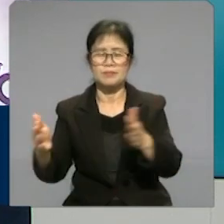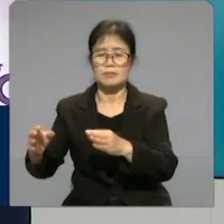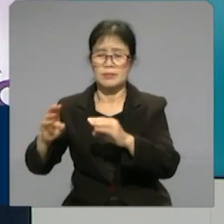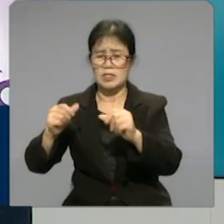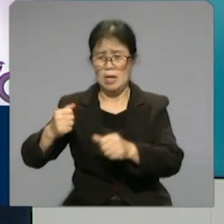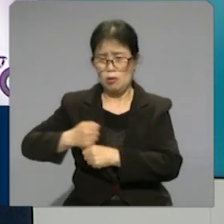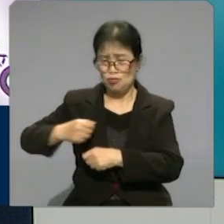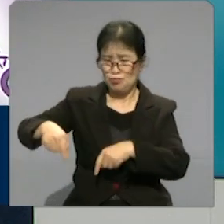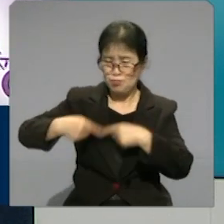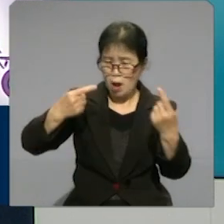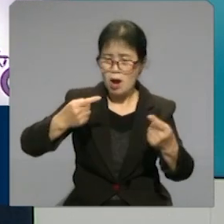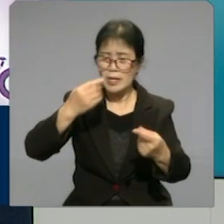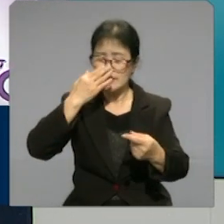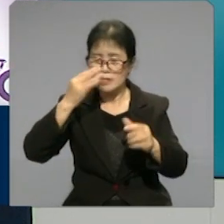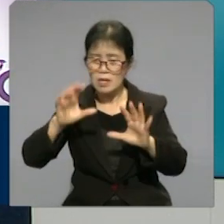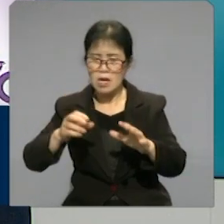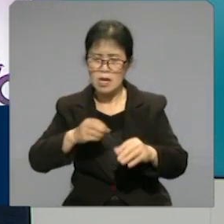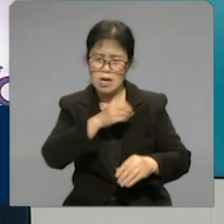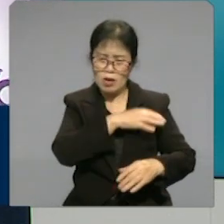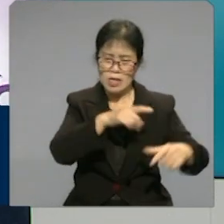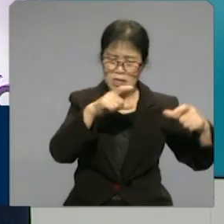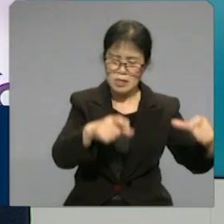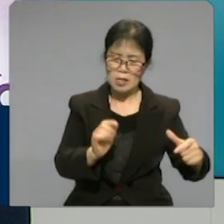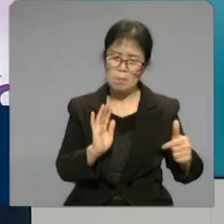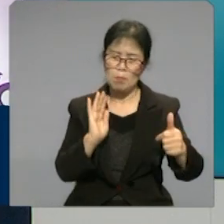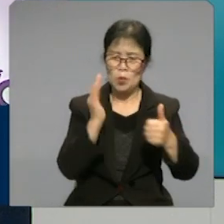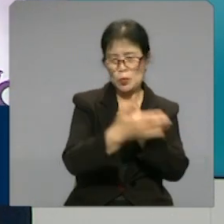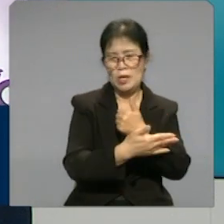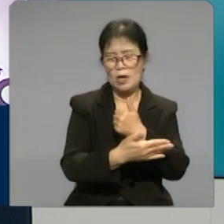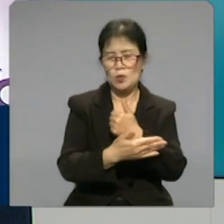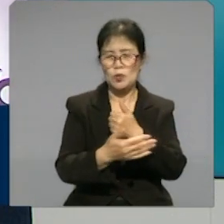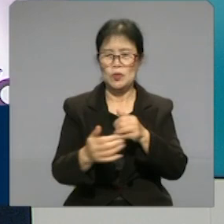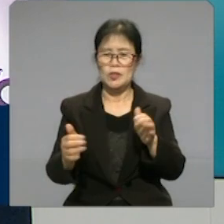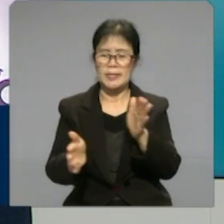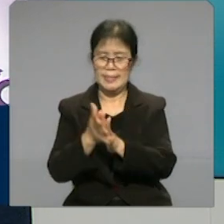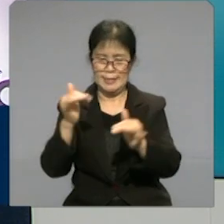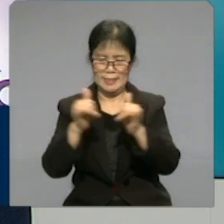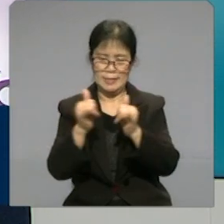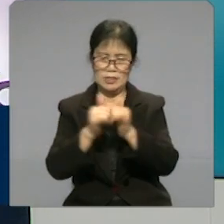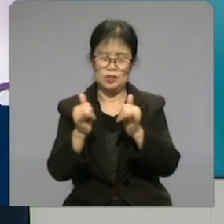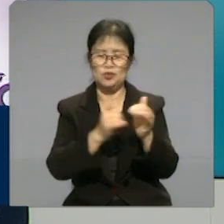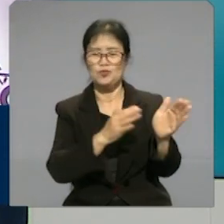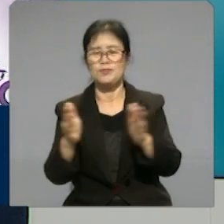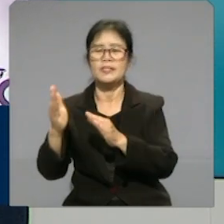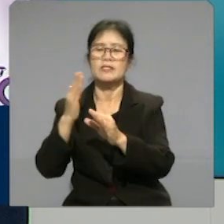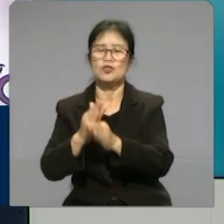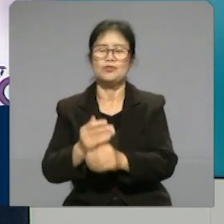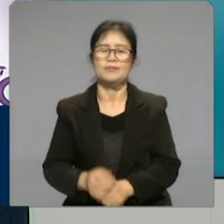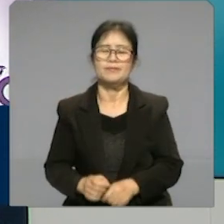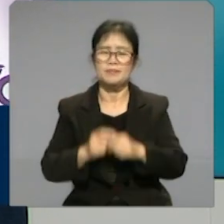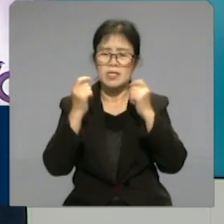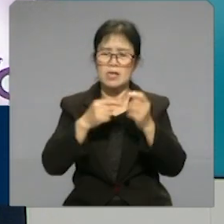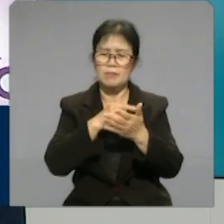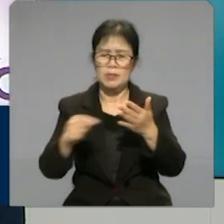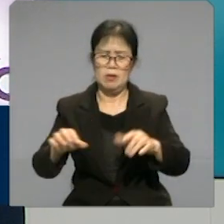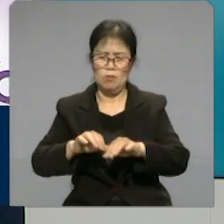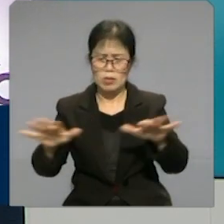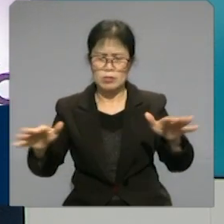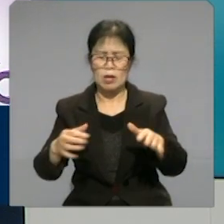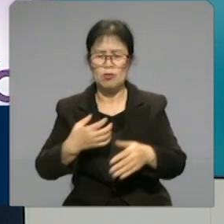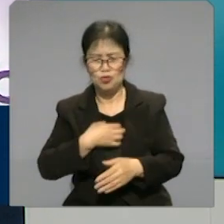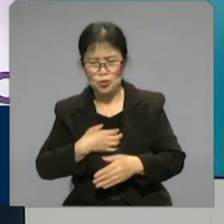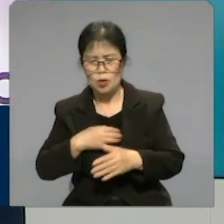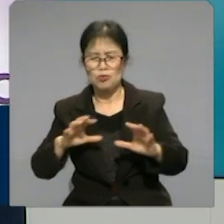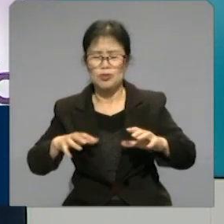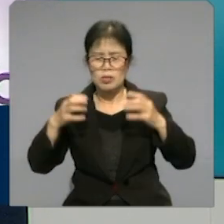지상군을 추가 투입한 이스라엘은 가자시티를 포위하고 본격적인 시가전을 준비하고 있습니다. 민간인 피해 확산 우려와